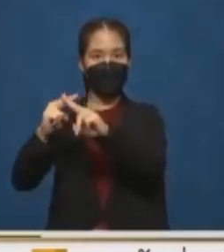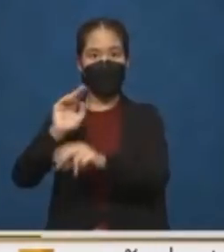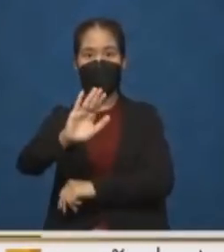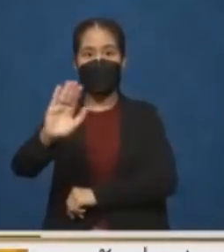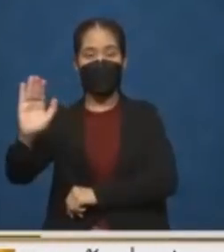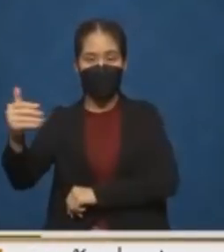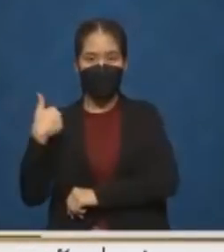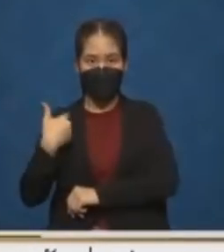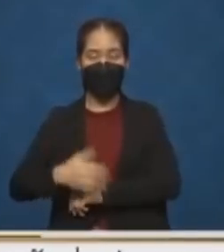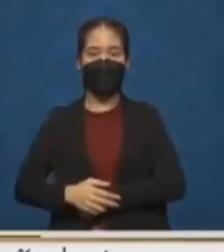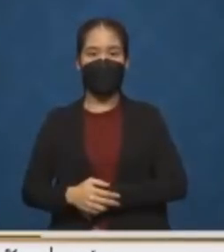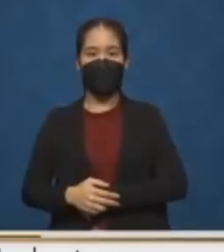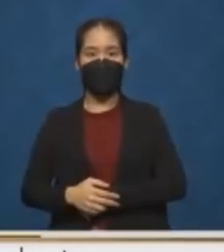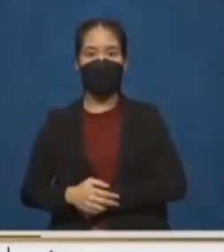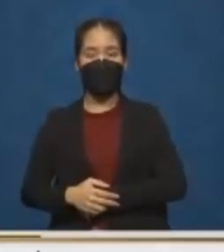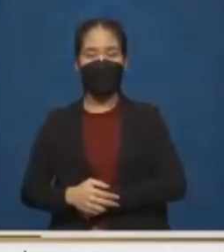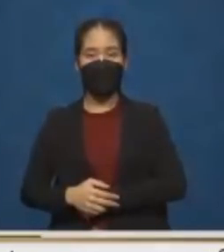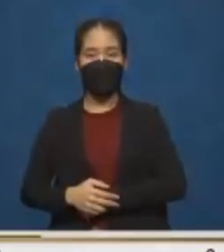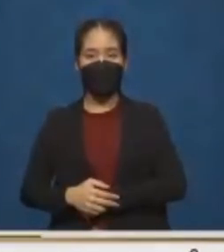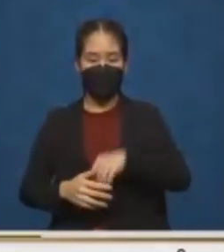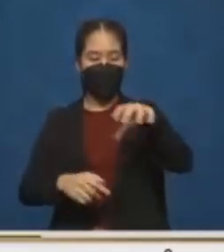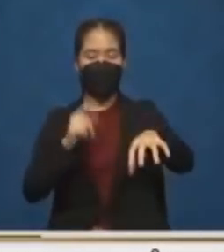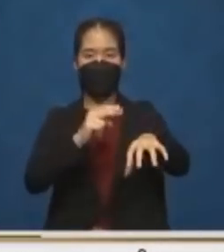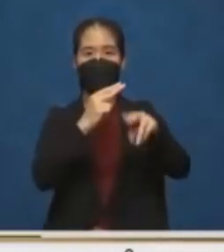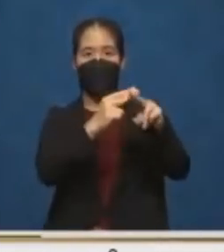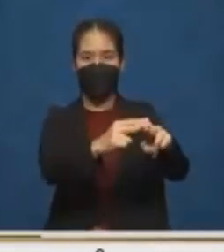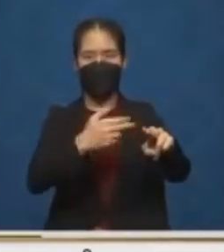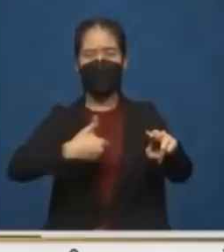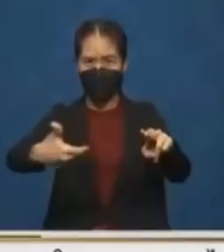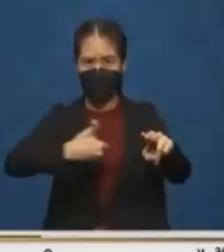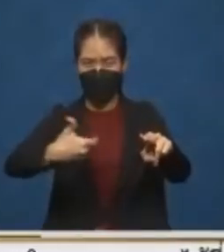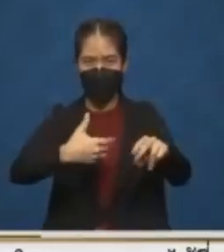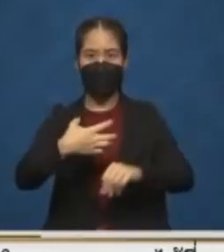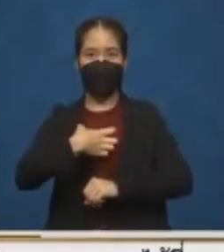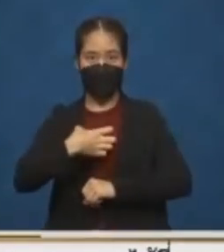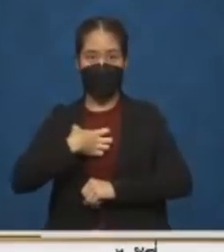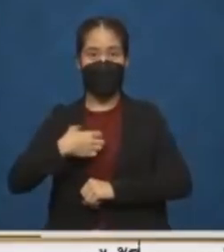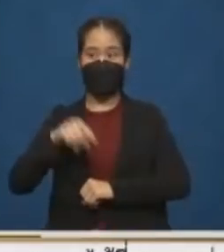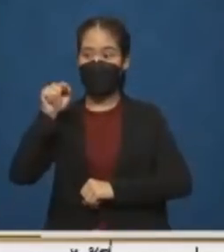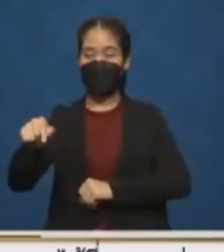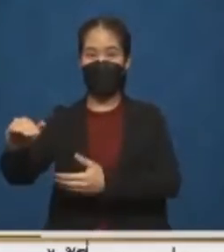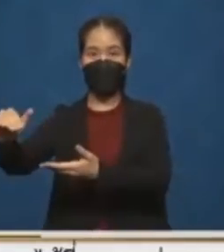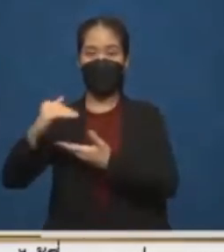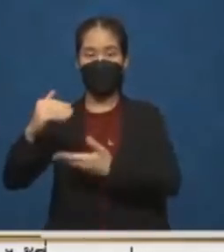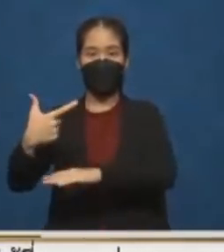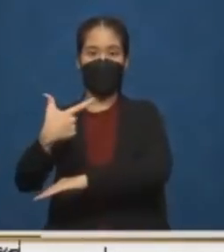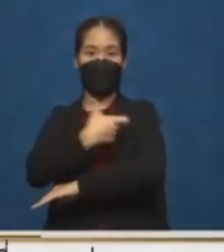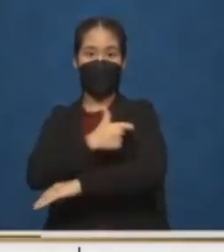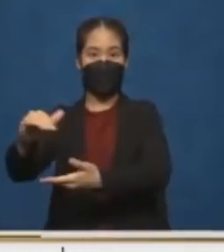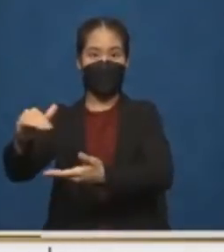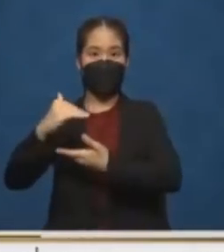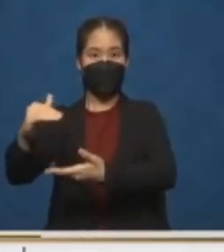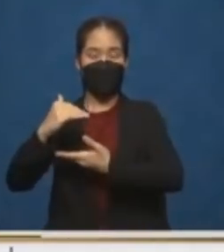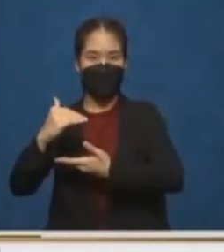กีดการไม่อนุญาตให้ภาคเอกชนในการนำเข้าวัซีนทางเลือกตั้งแต่ปลายปี 2963 จนถึงนะวันน